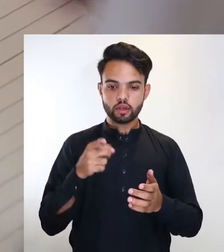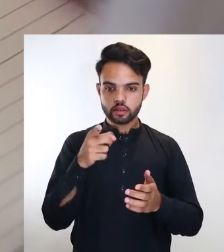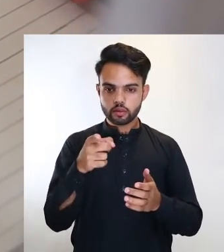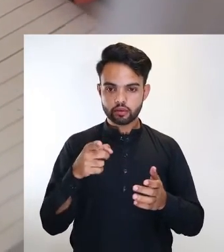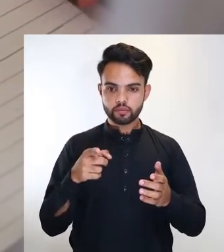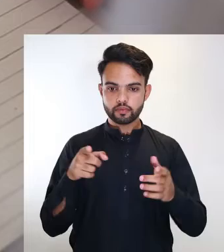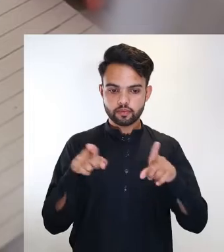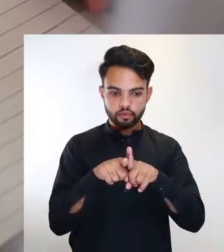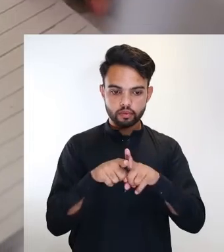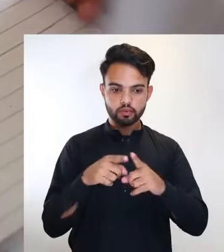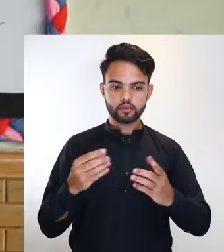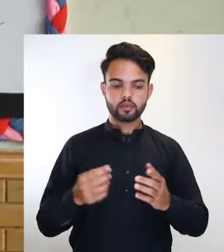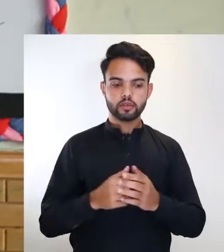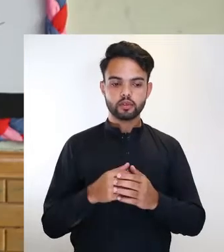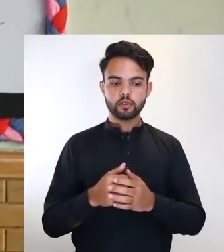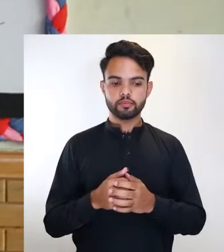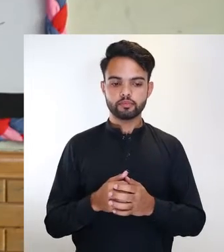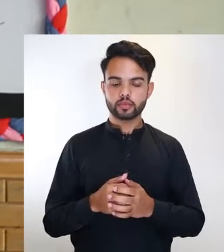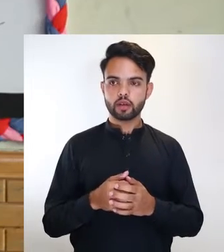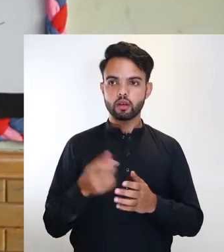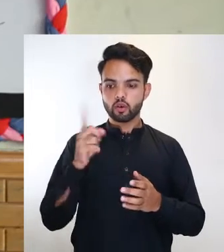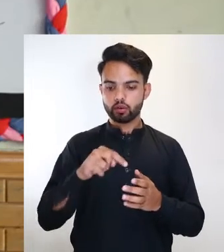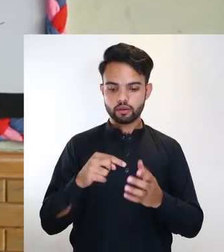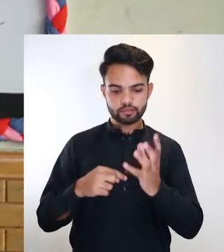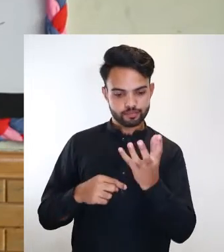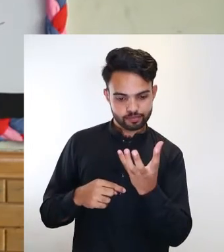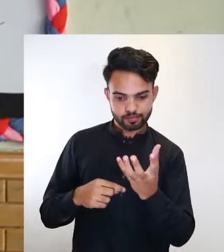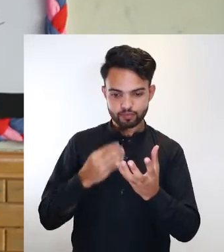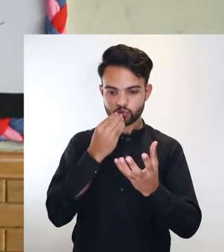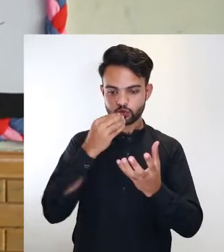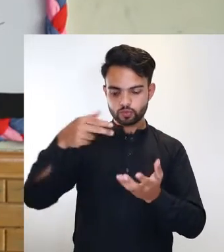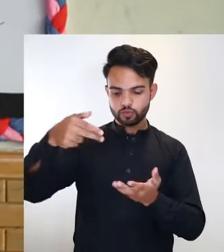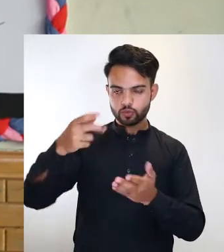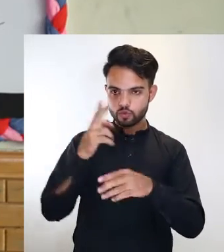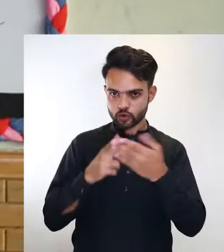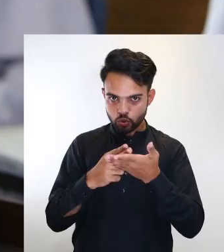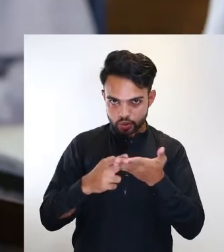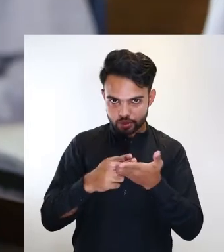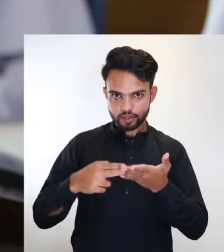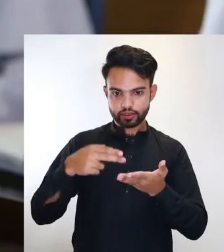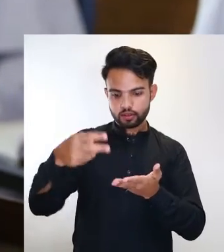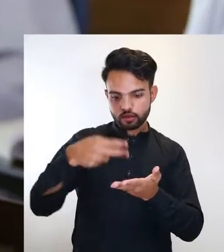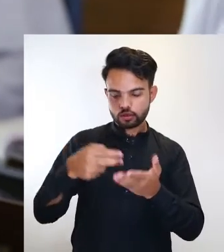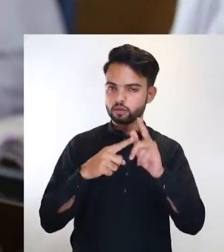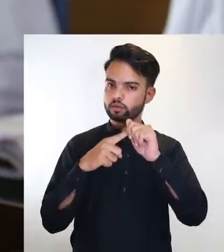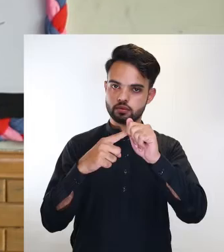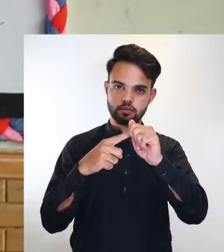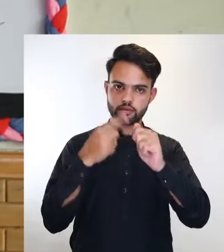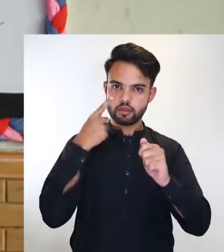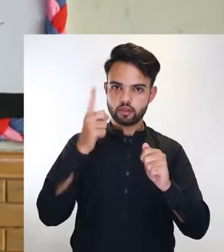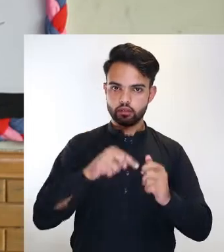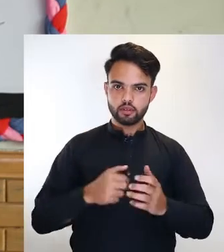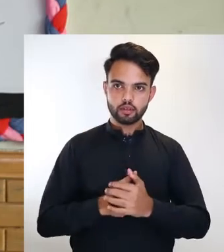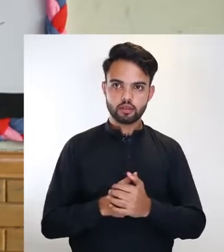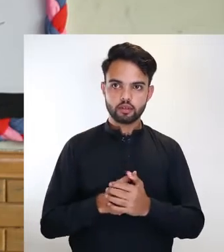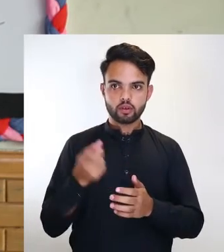पास कटिंग बोर्ड, एक प्याला, कांटा और छुरी होनी चाहिए, ठीक है। yes. और